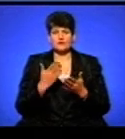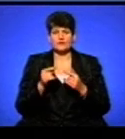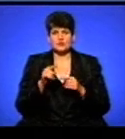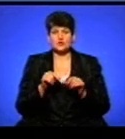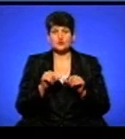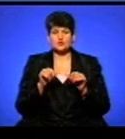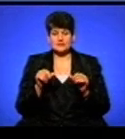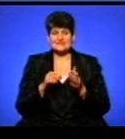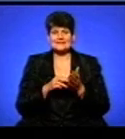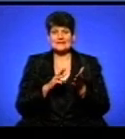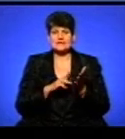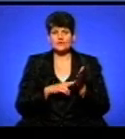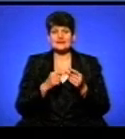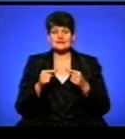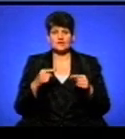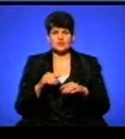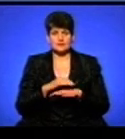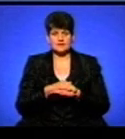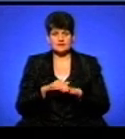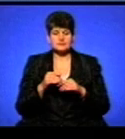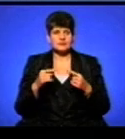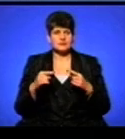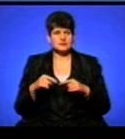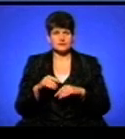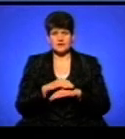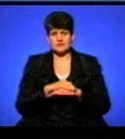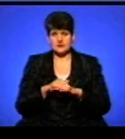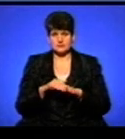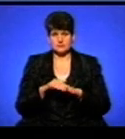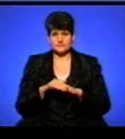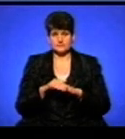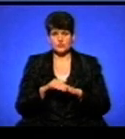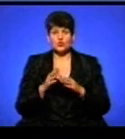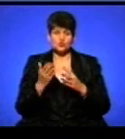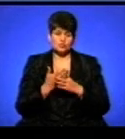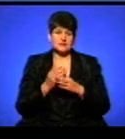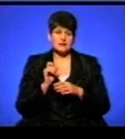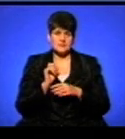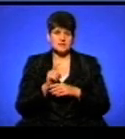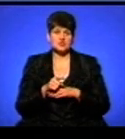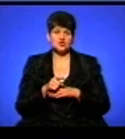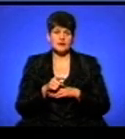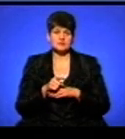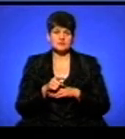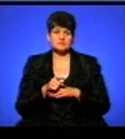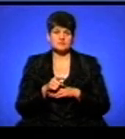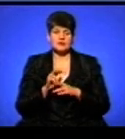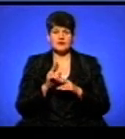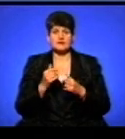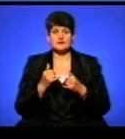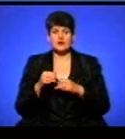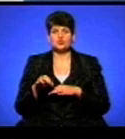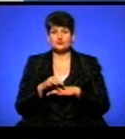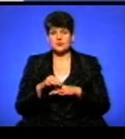і зареєстровані за іншими адресами, за різними адресами, то субсидія призначається як для дружини